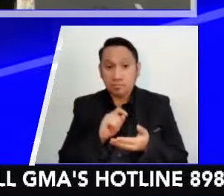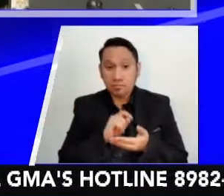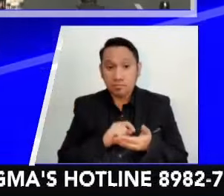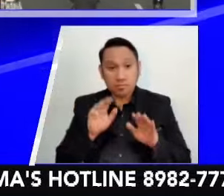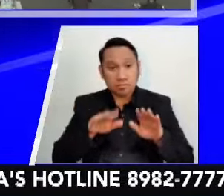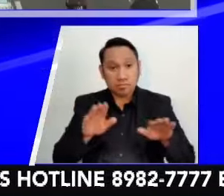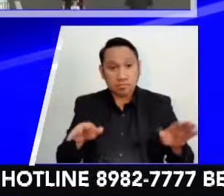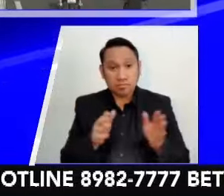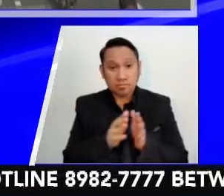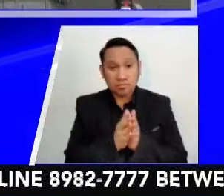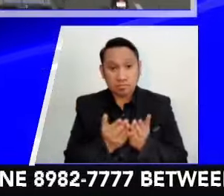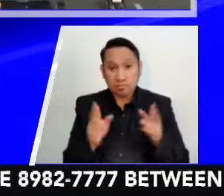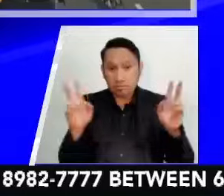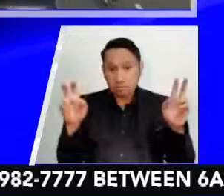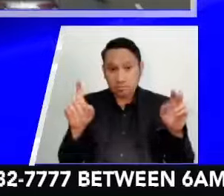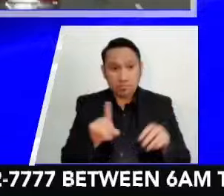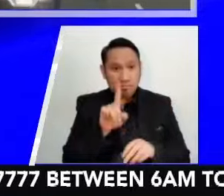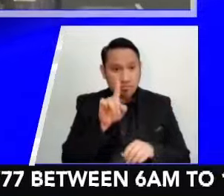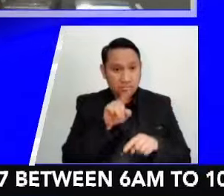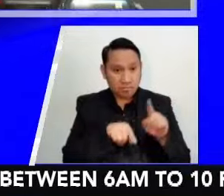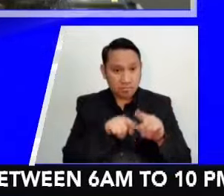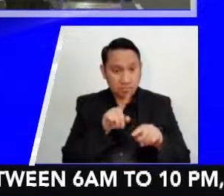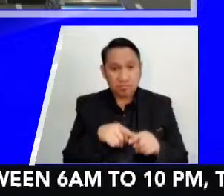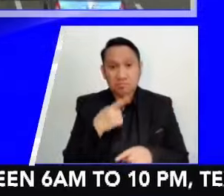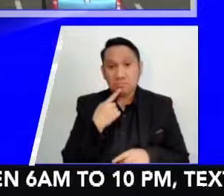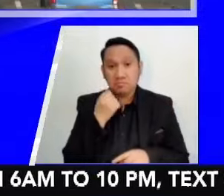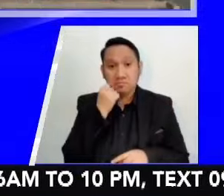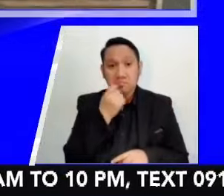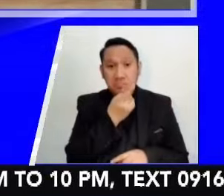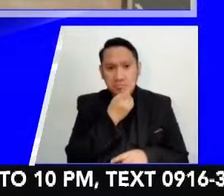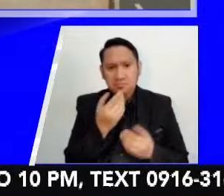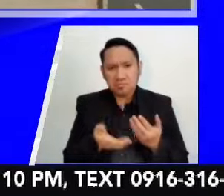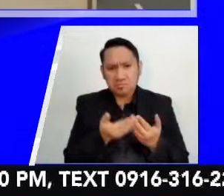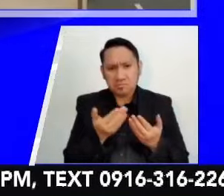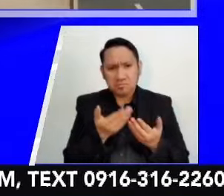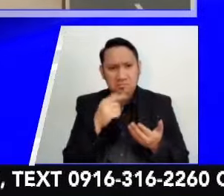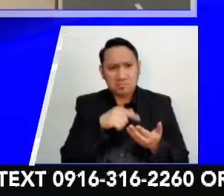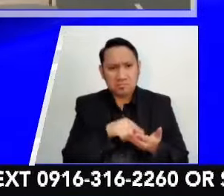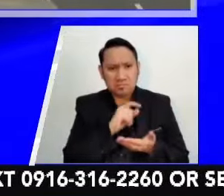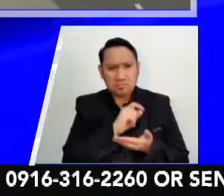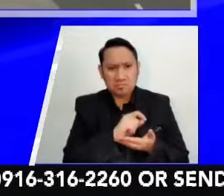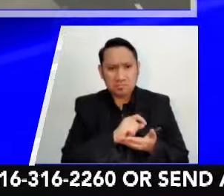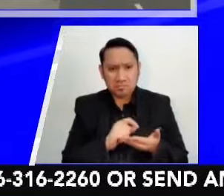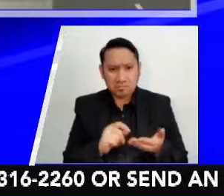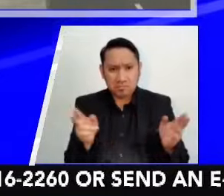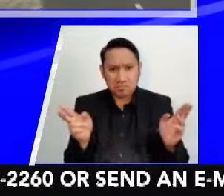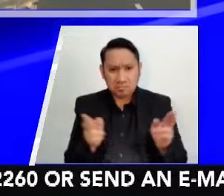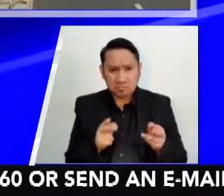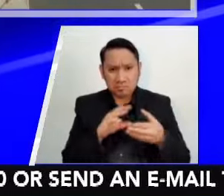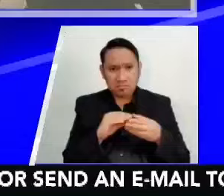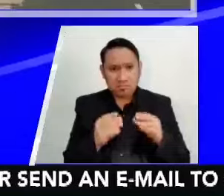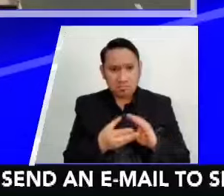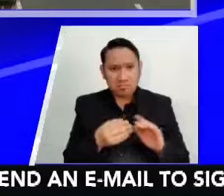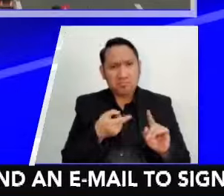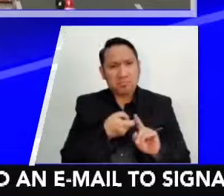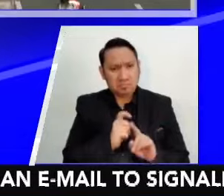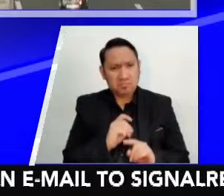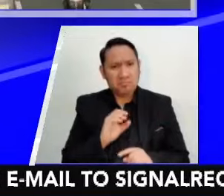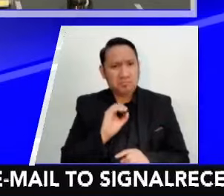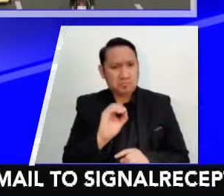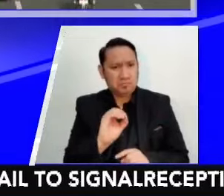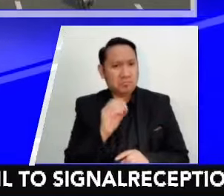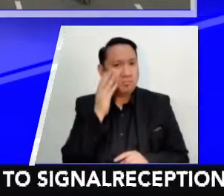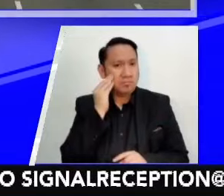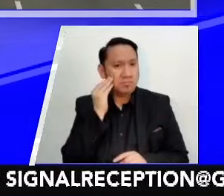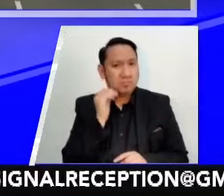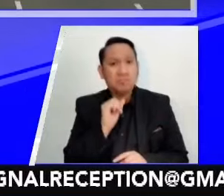kaibigan. Ayon sa Vice, napakadali lang sumulat ng maikling kwento batay sa sariling karanasan, kaya hindi na raw niya kailangang